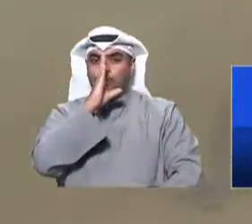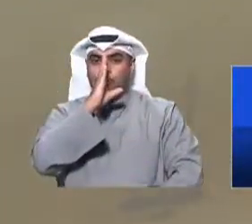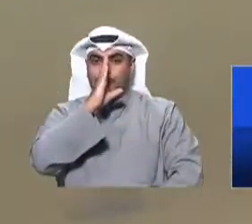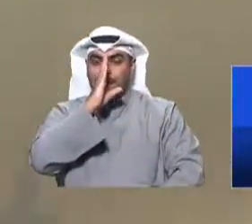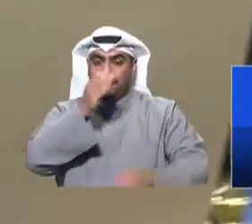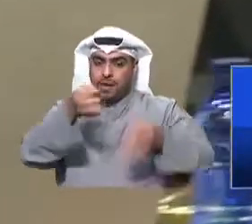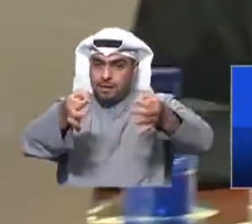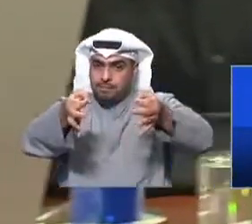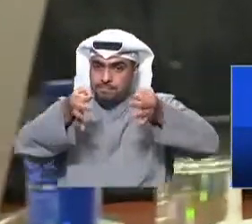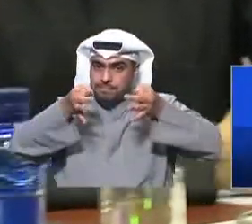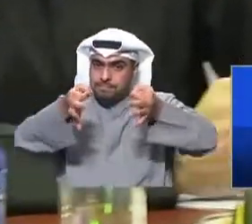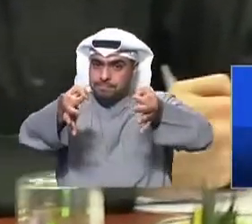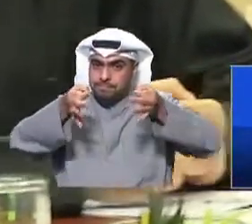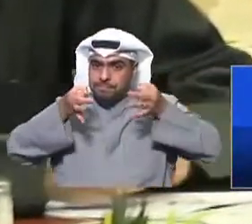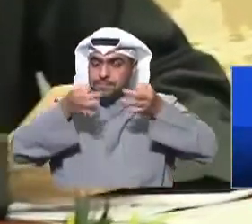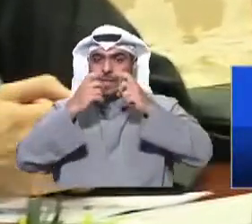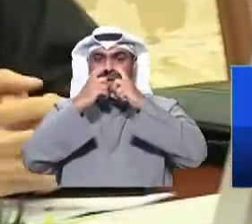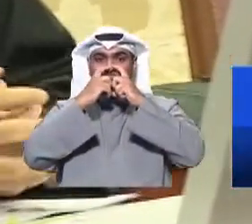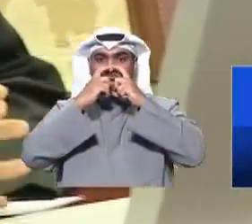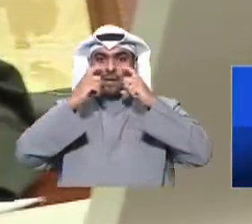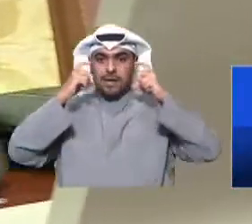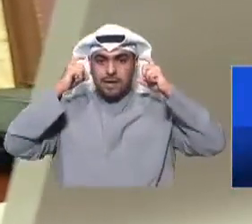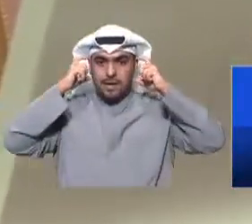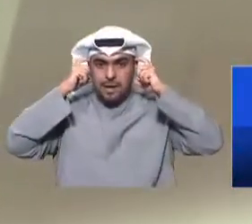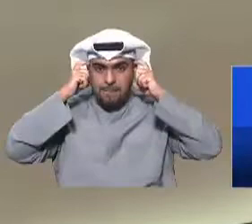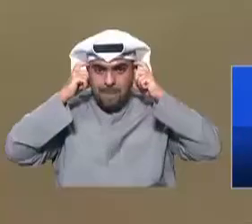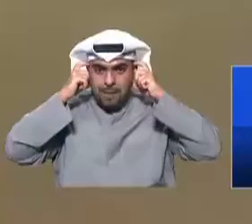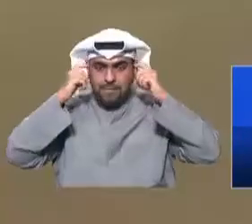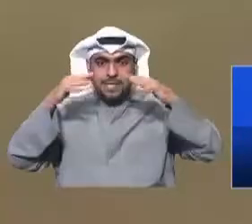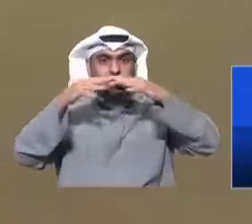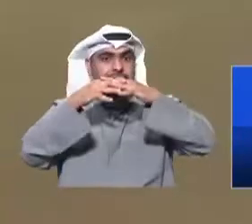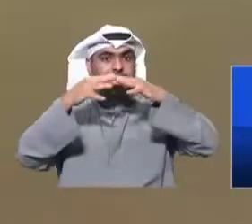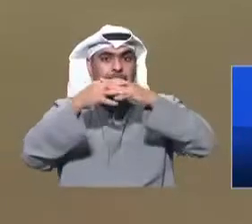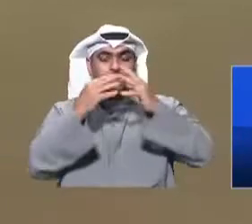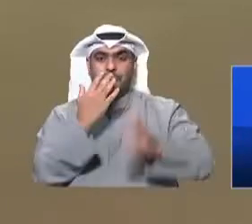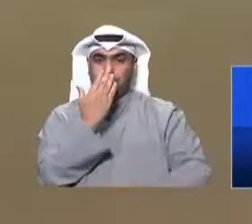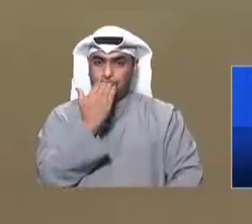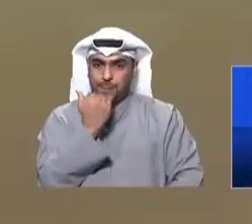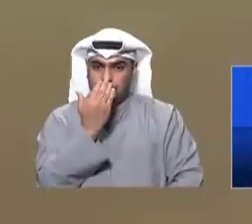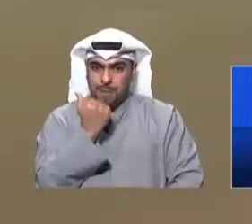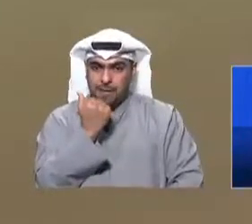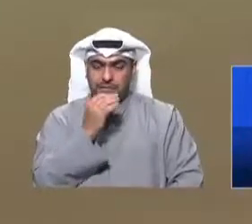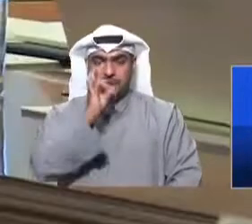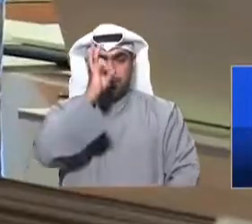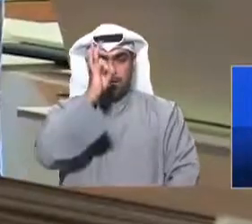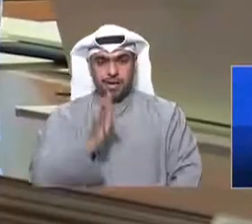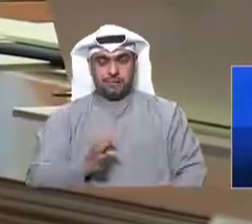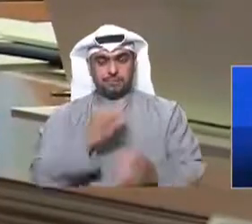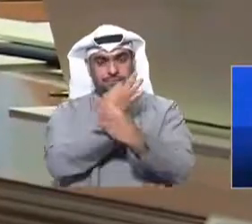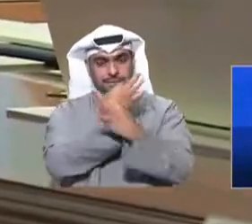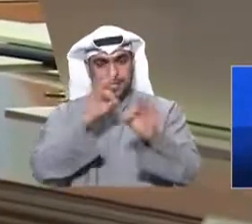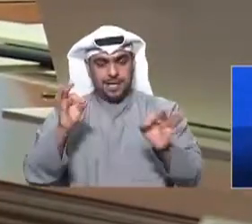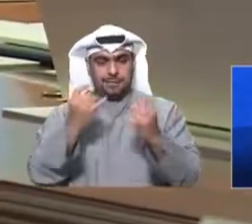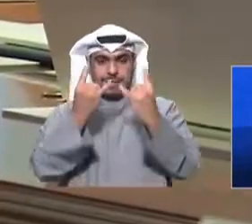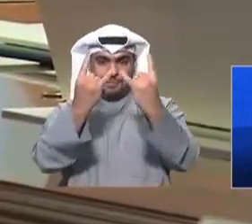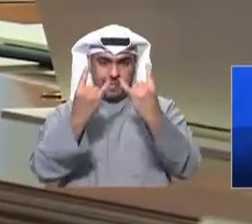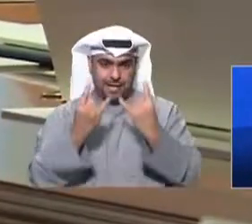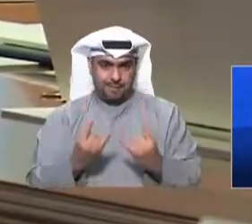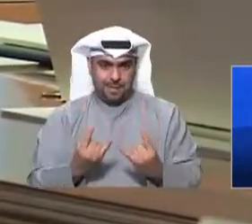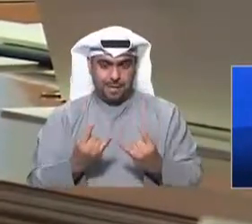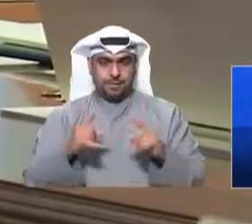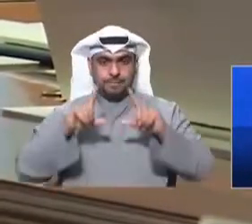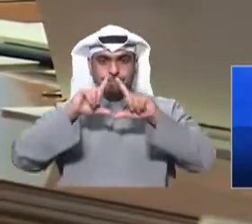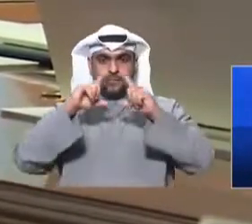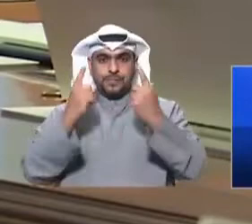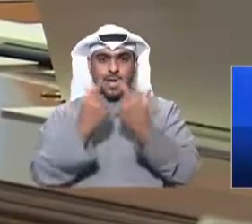كورونا المستجد وتداعيات المتحور الجديد أوميكرون وتقارير الفرق الميدانية التابعة للجنة، وخرجت اللجنة بعدد